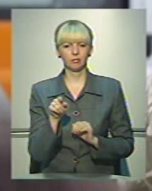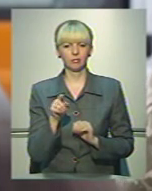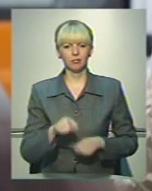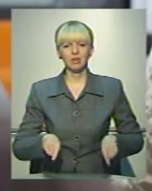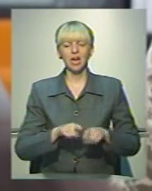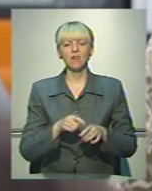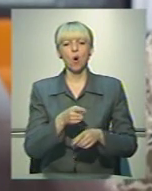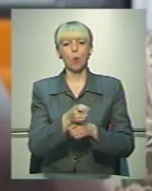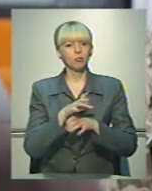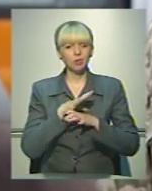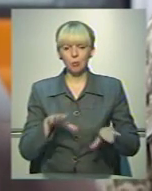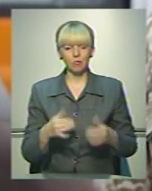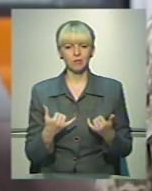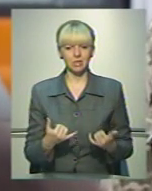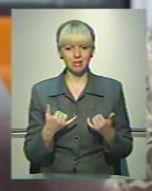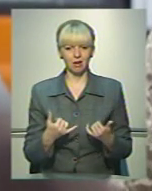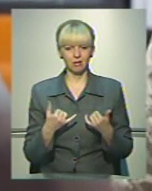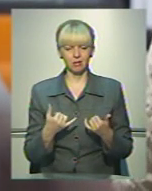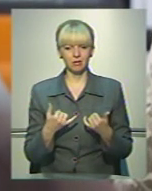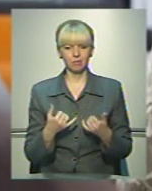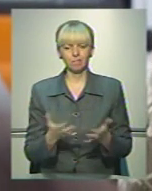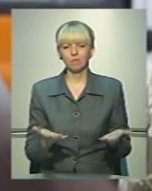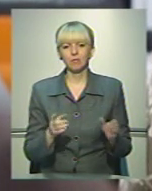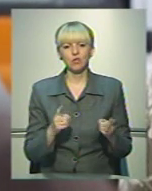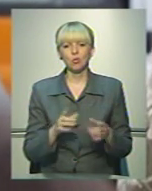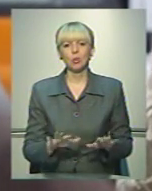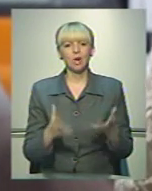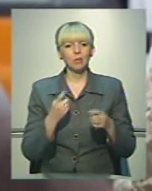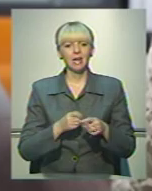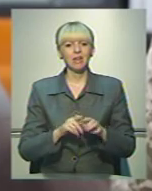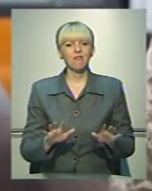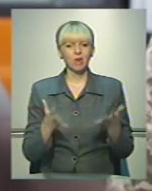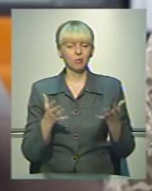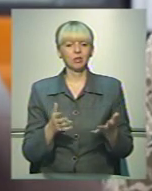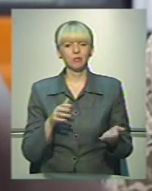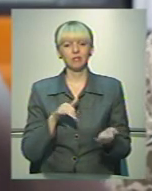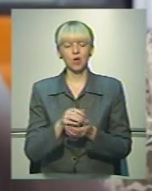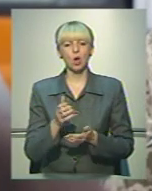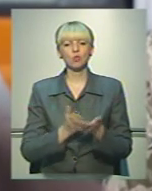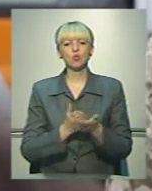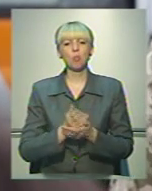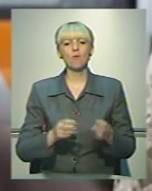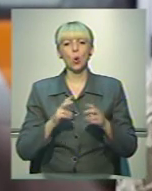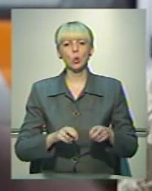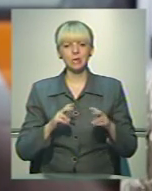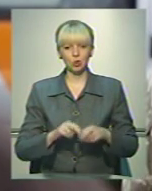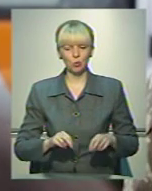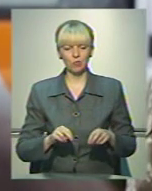таких обстрілів не було. Зараз чому трапився такий випадок, проходить службове